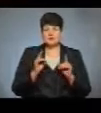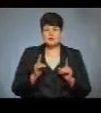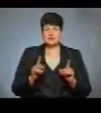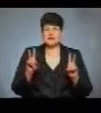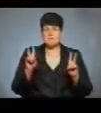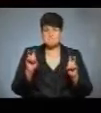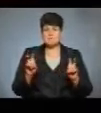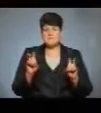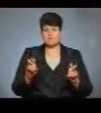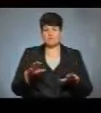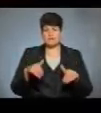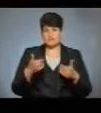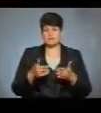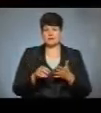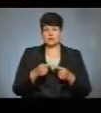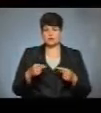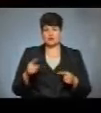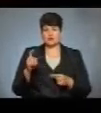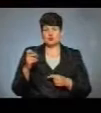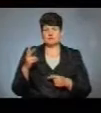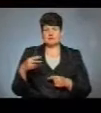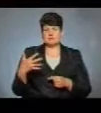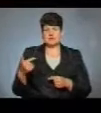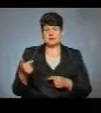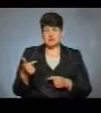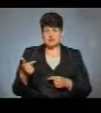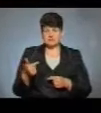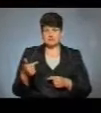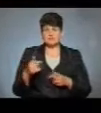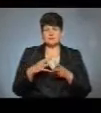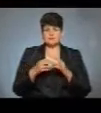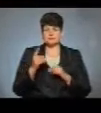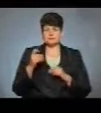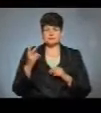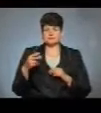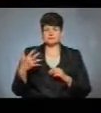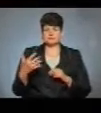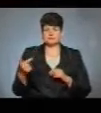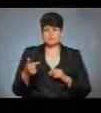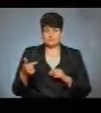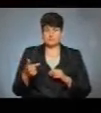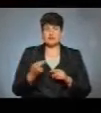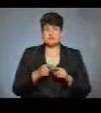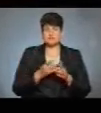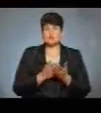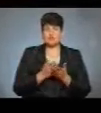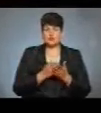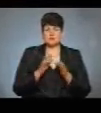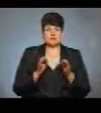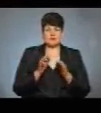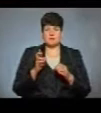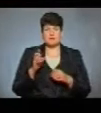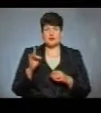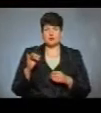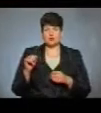надавати брендований товар до розміром 125 гривень, сумою 125 гривень. Звичайно, стосовно послуг, ні про яке брендування у